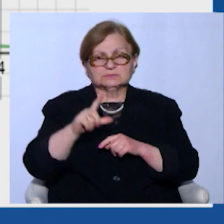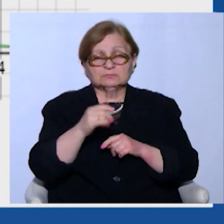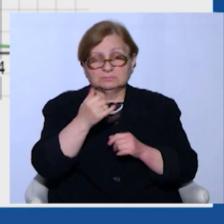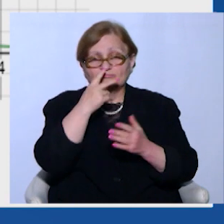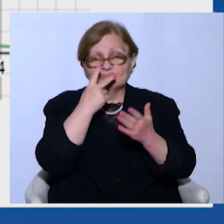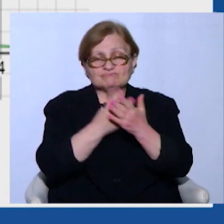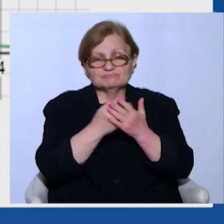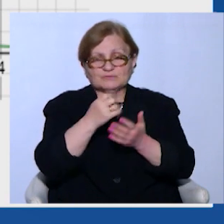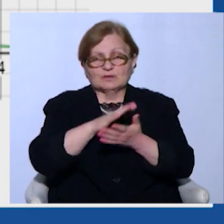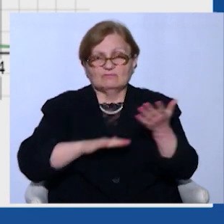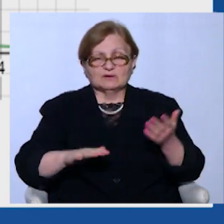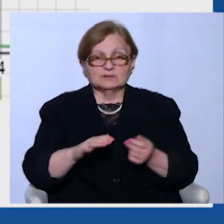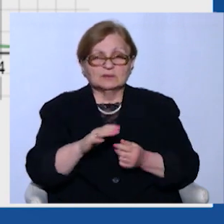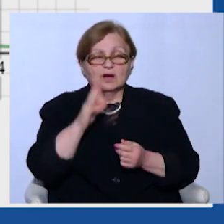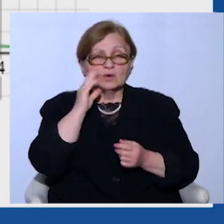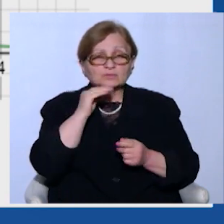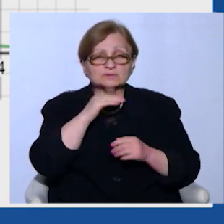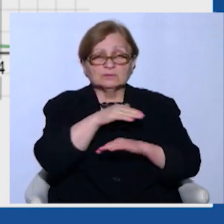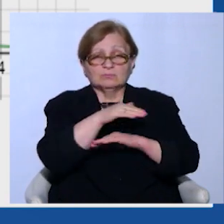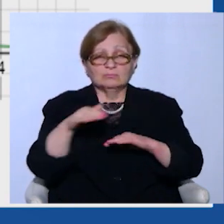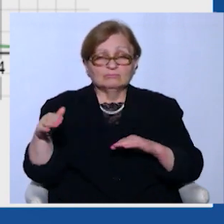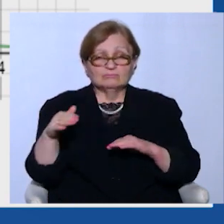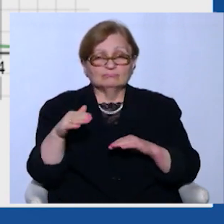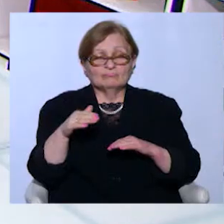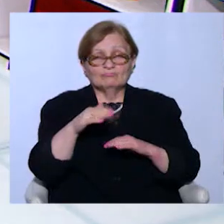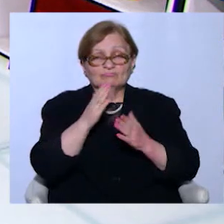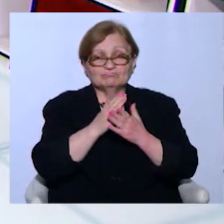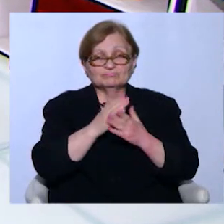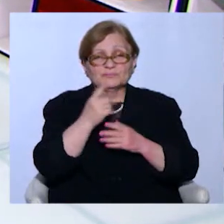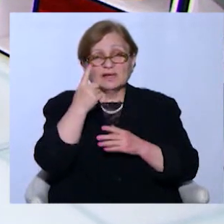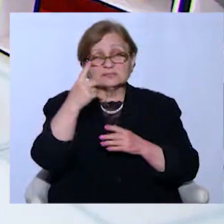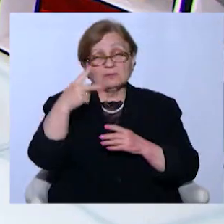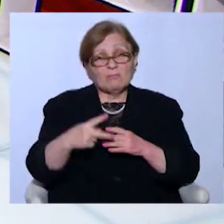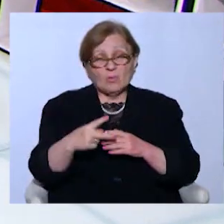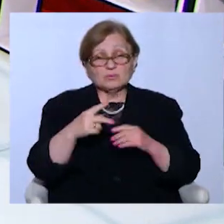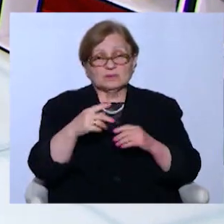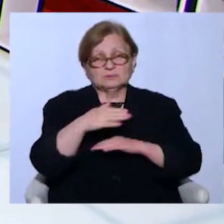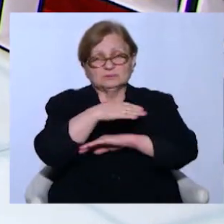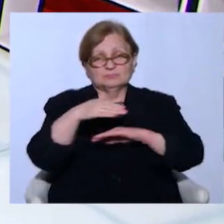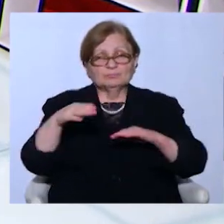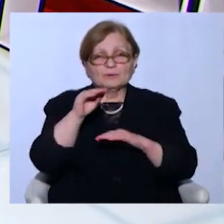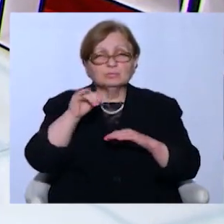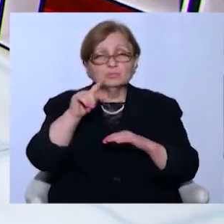ამაზე საუბარს გავაგრძელებთ. ხოლო როდესაც მაჩვენებელი, უფრო სწორედ ფუძე არის 1/2,